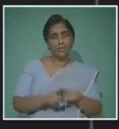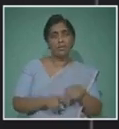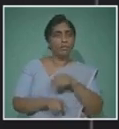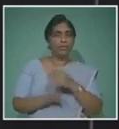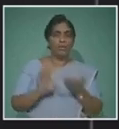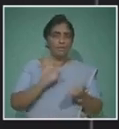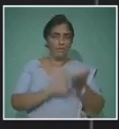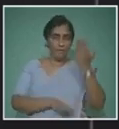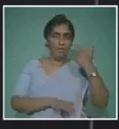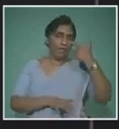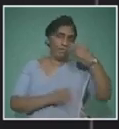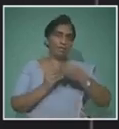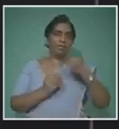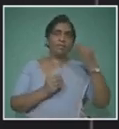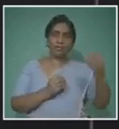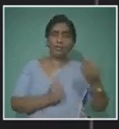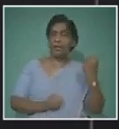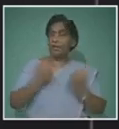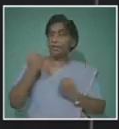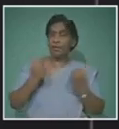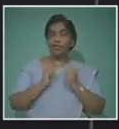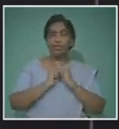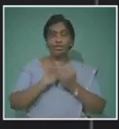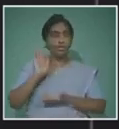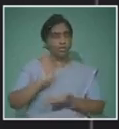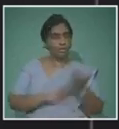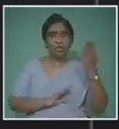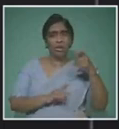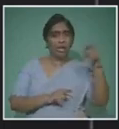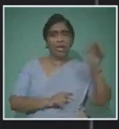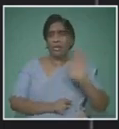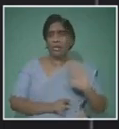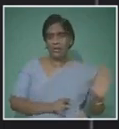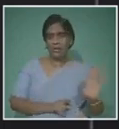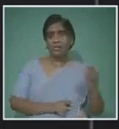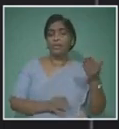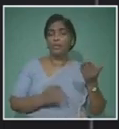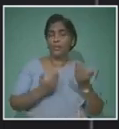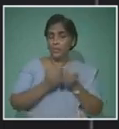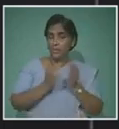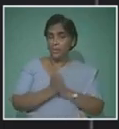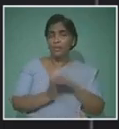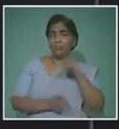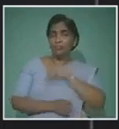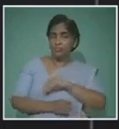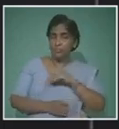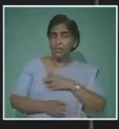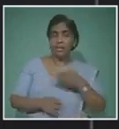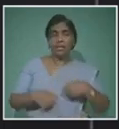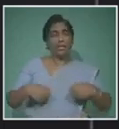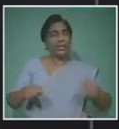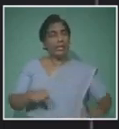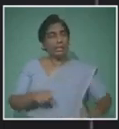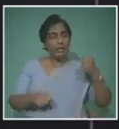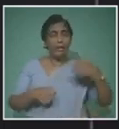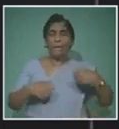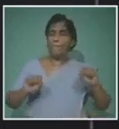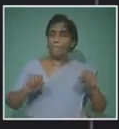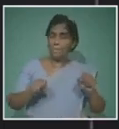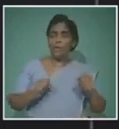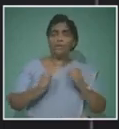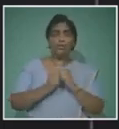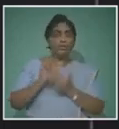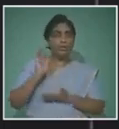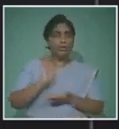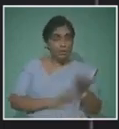වඩා වැඩි ප්‍රමාණයක් දෙන්න. වාහනවල රැකියාවලට යන උදවිට නෙමෙයි මේ තමන්ගේ කුලී වාහනය හෝ ත්‍රිවිල් එක හෝ බයික් එක හෝ